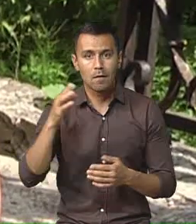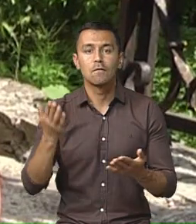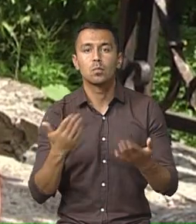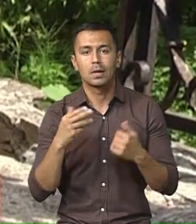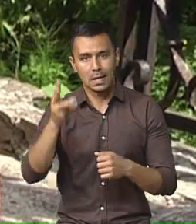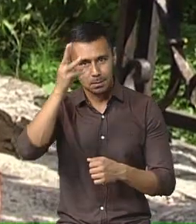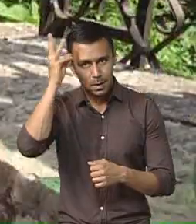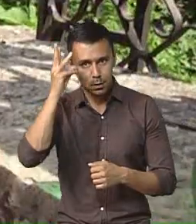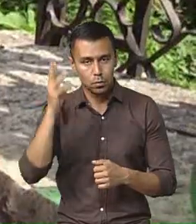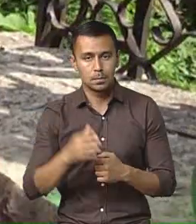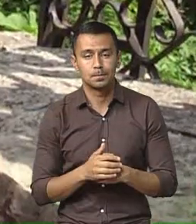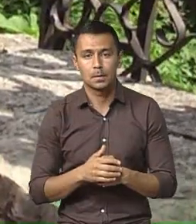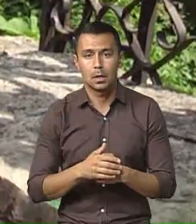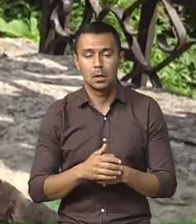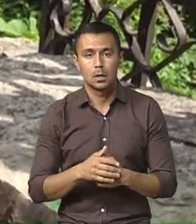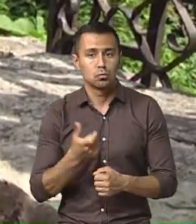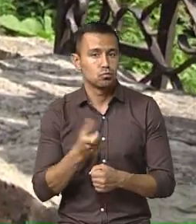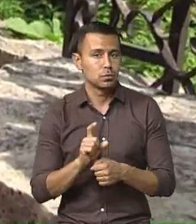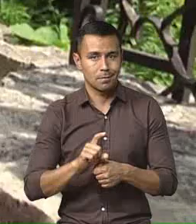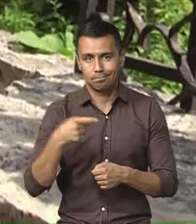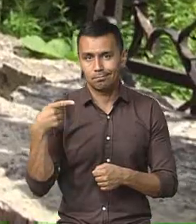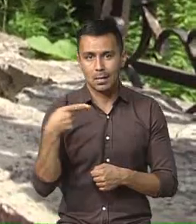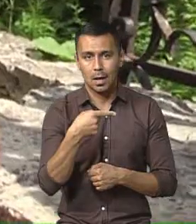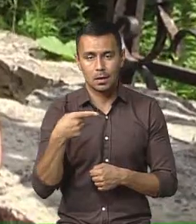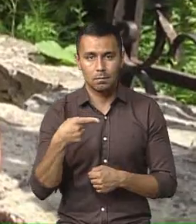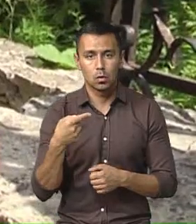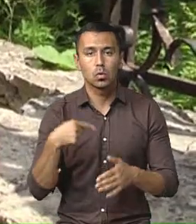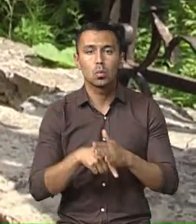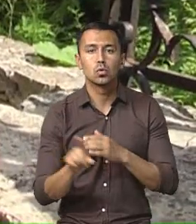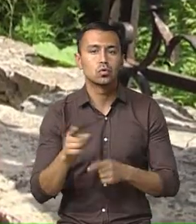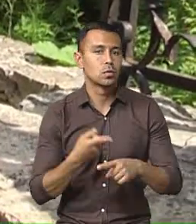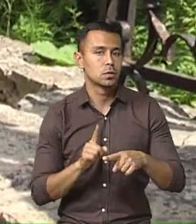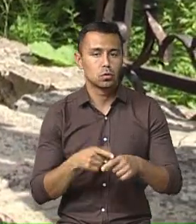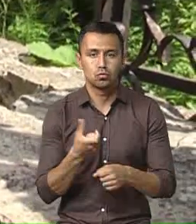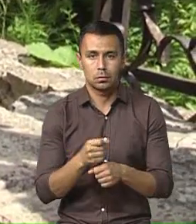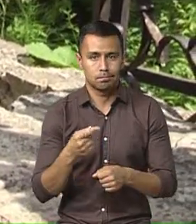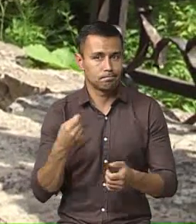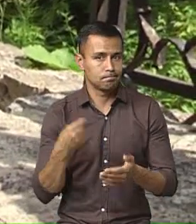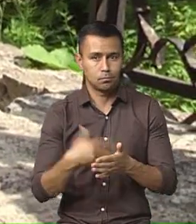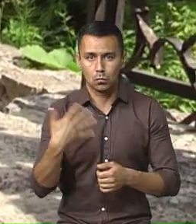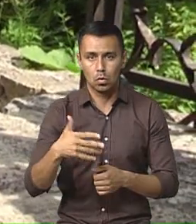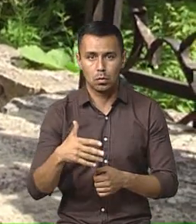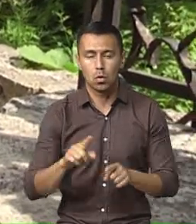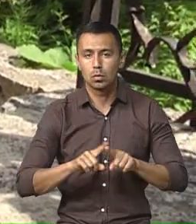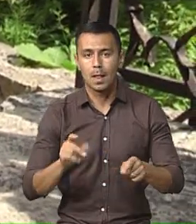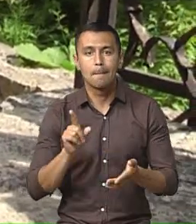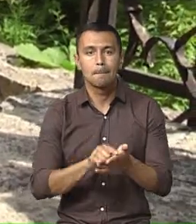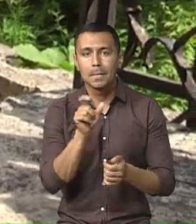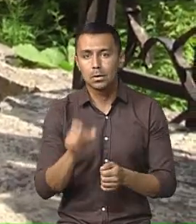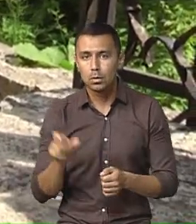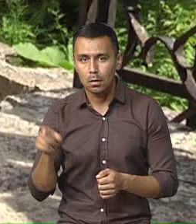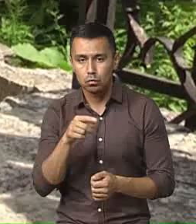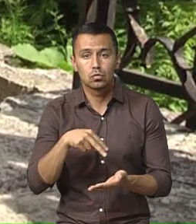з Хмельницького Людмила. Досить негативно, тому що це дуже дорого, особливо для пенсіонерів, для любих людей. Вони